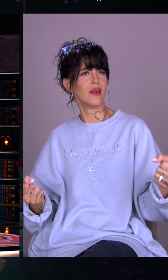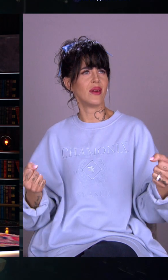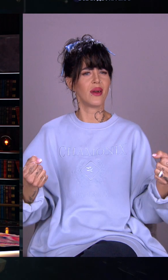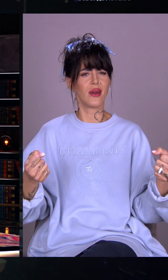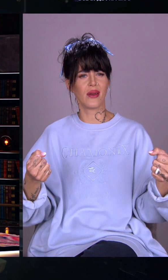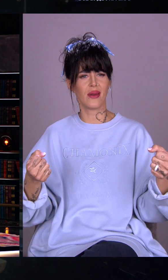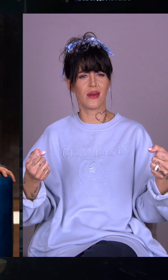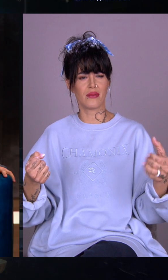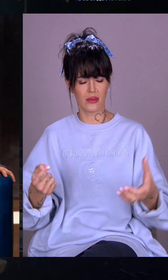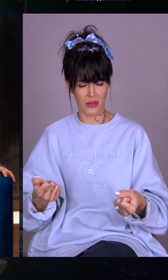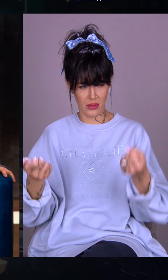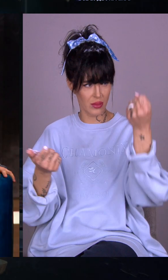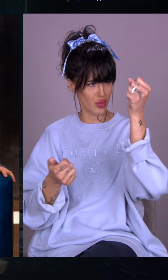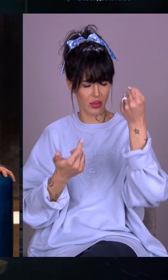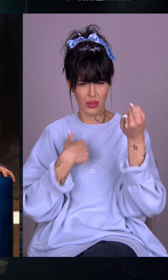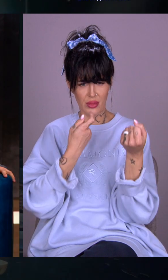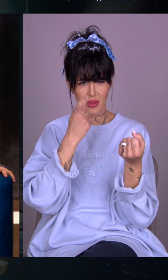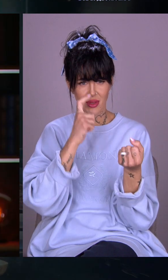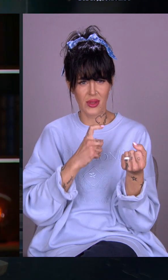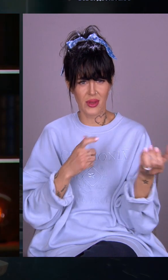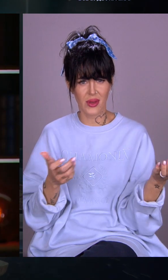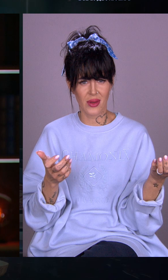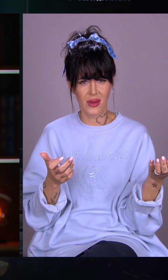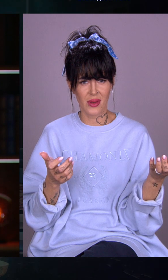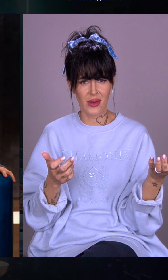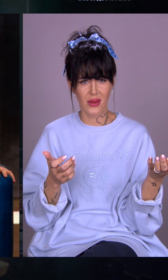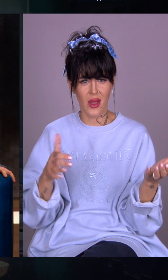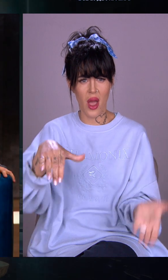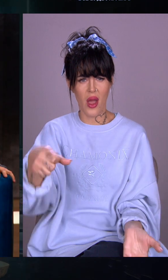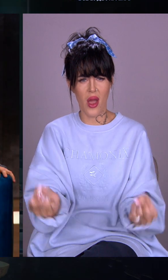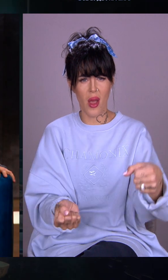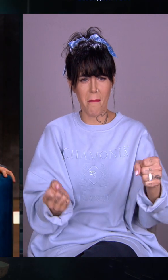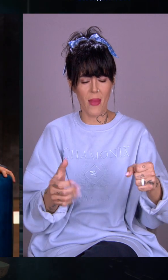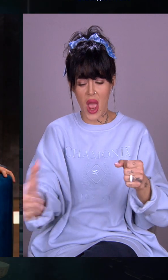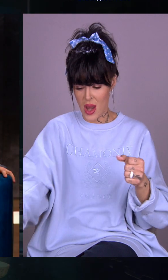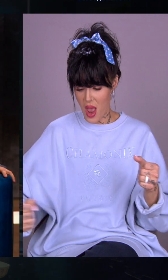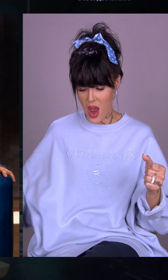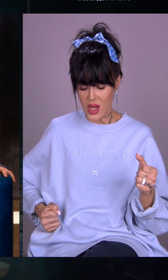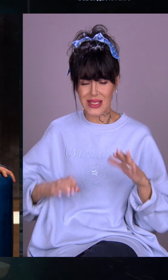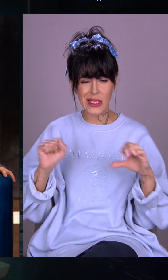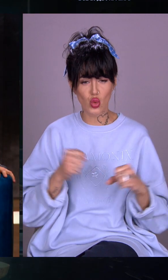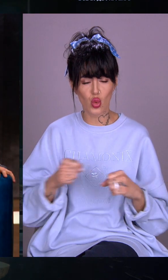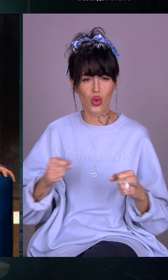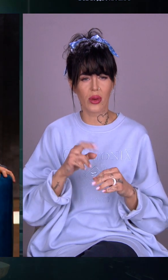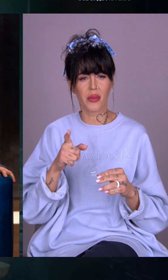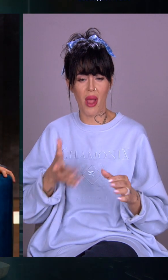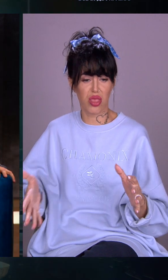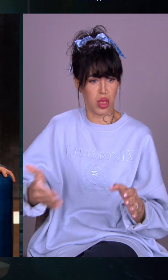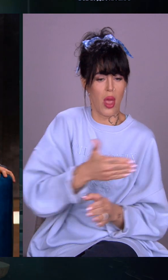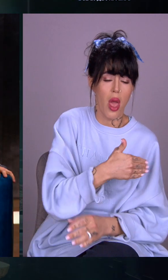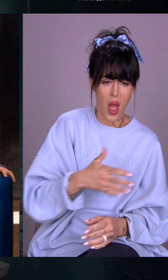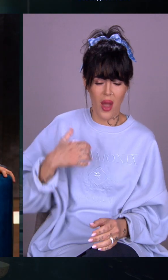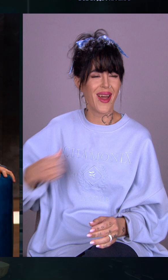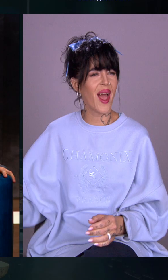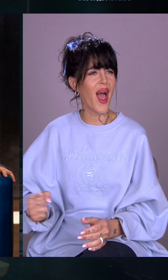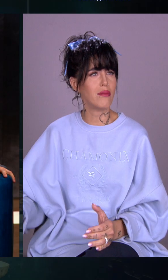остається в руці. Ричаг. А ти їдеш? Переключення. Отламав. Ні, якби я успів включити скорость, я б мог би з'їхати